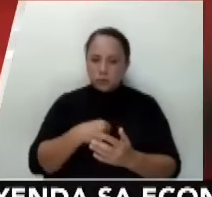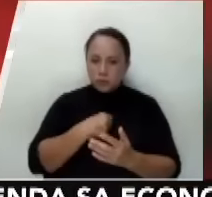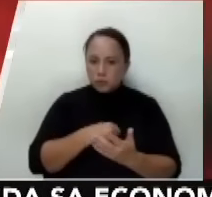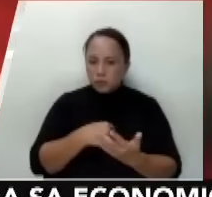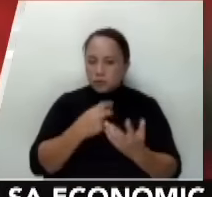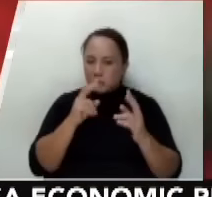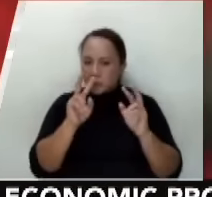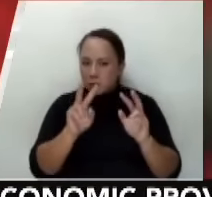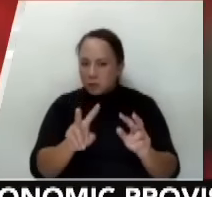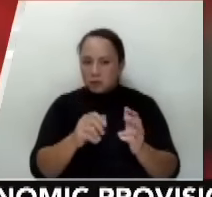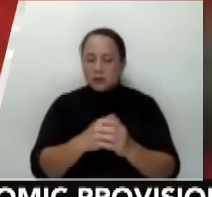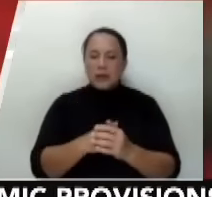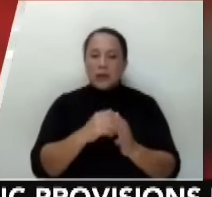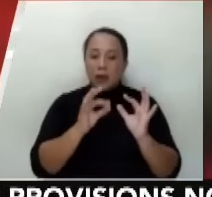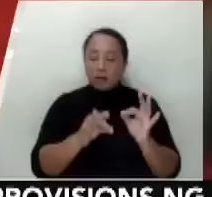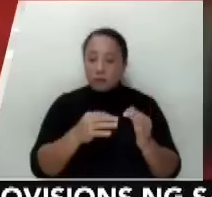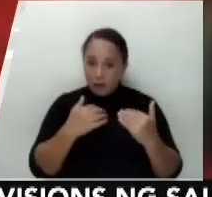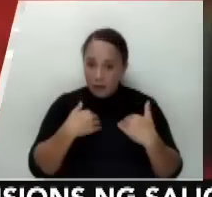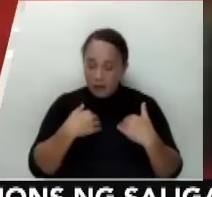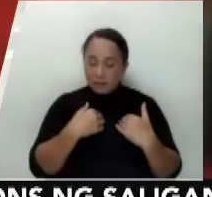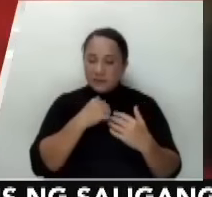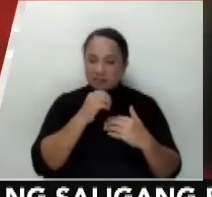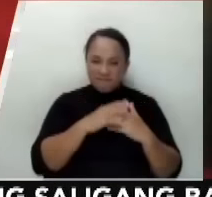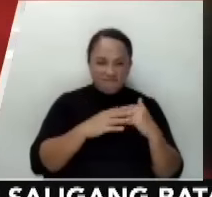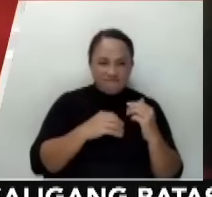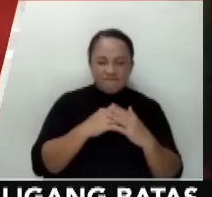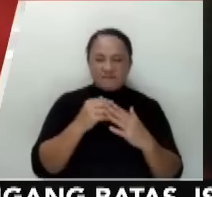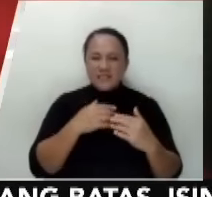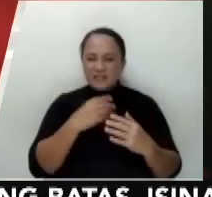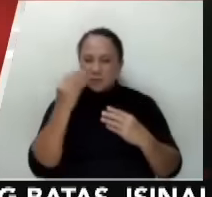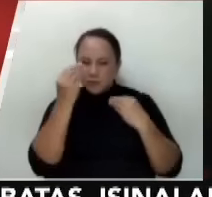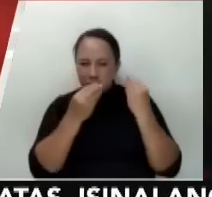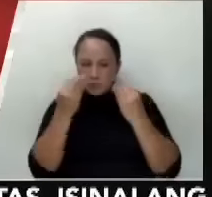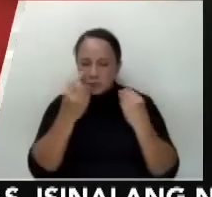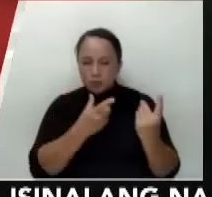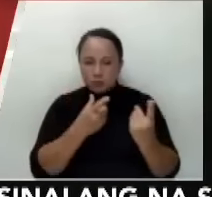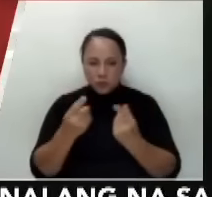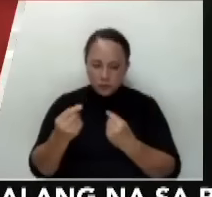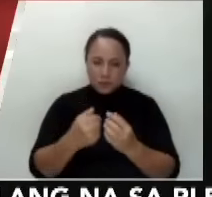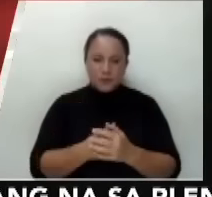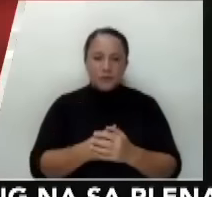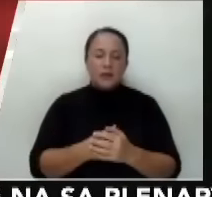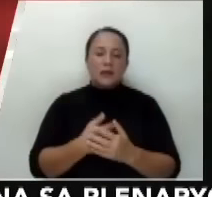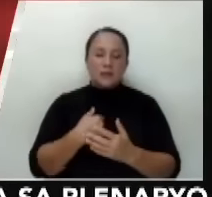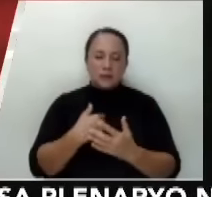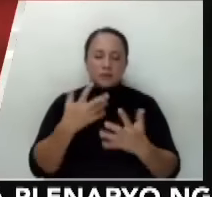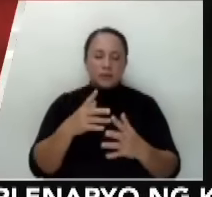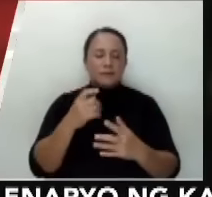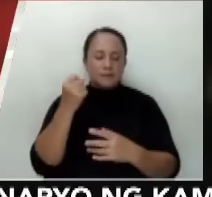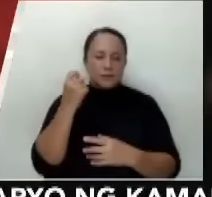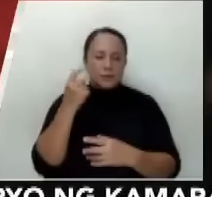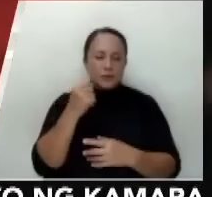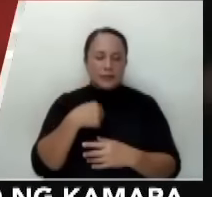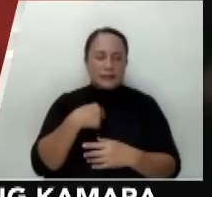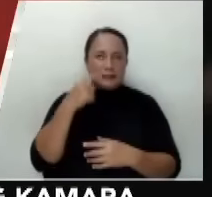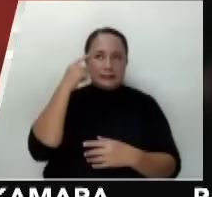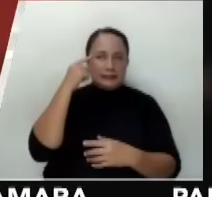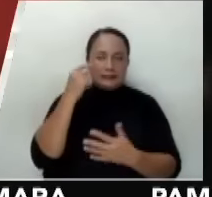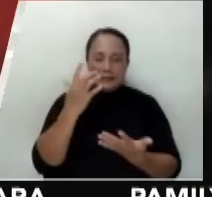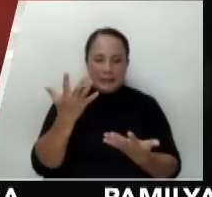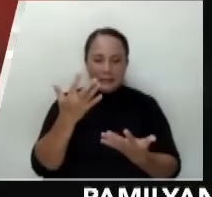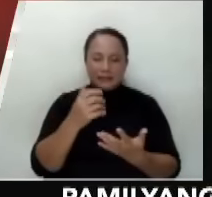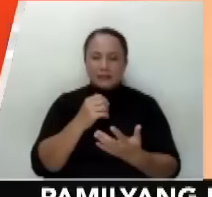at kung nagdulot ng discomfort o kaya pagkalito sa kanyang ginawa. Napagtanto niyang thoughtless and disrespectful